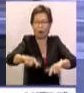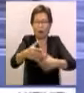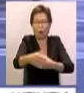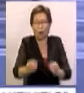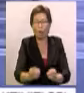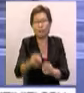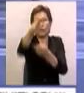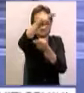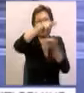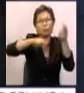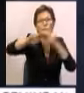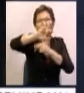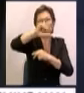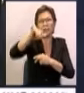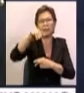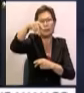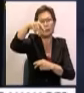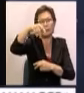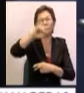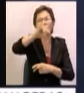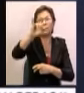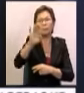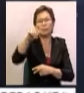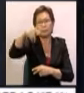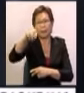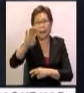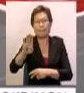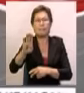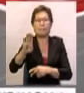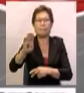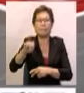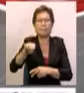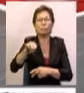Pangkalan Udara JPBM Subang.